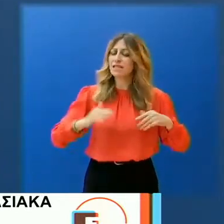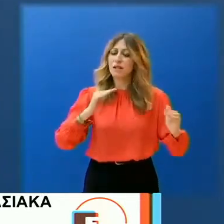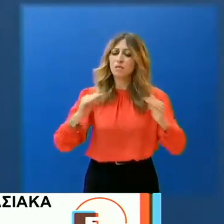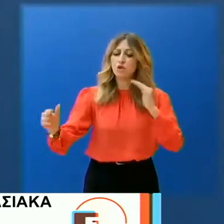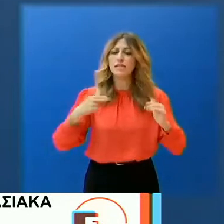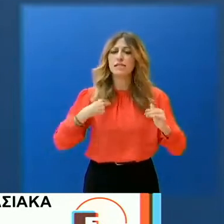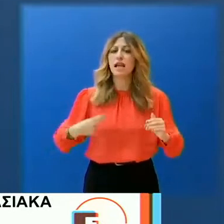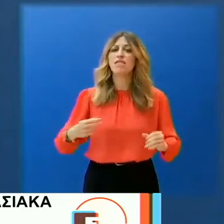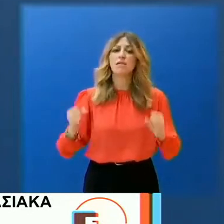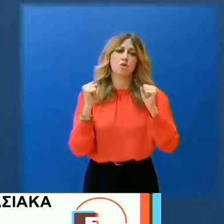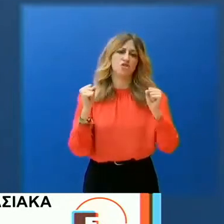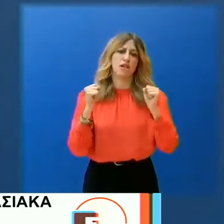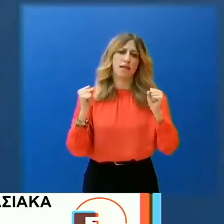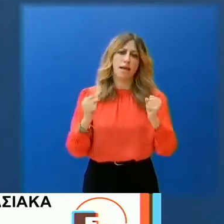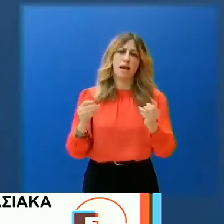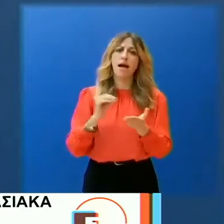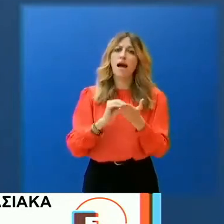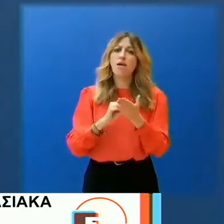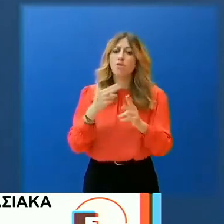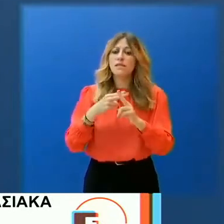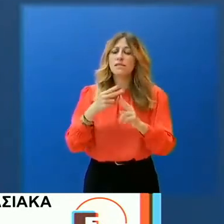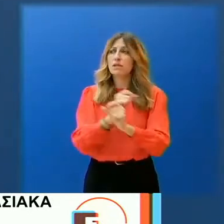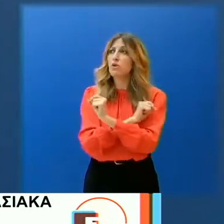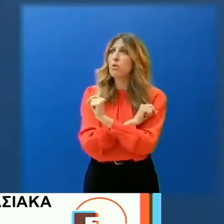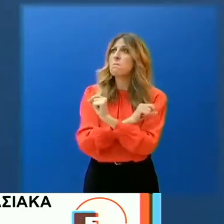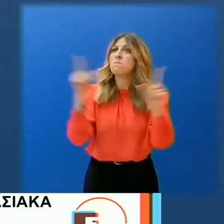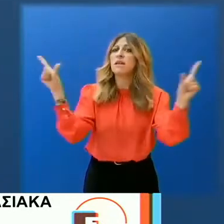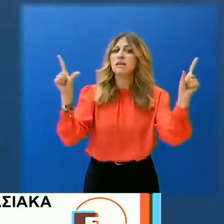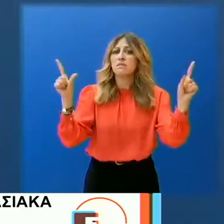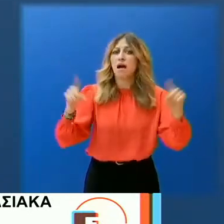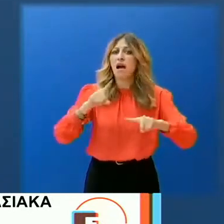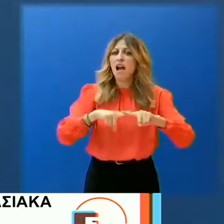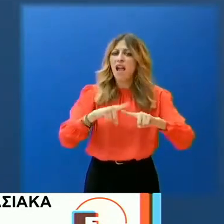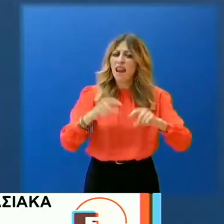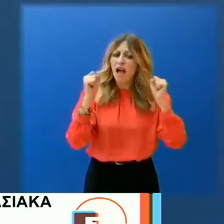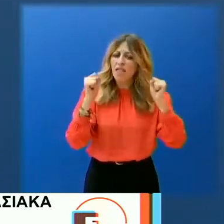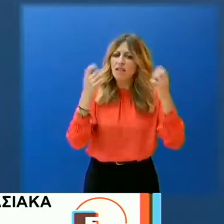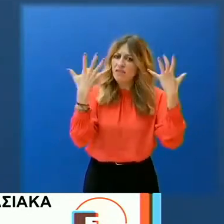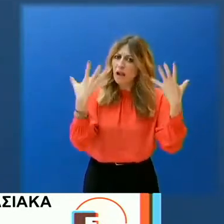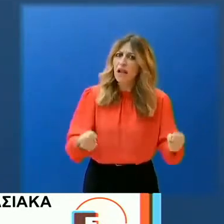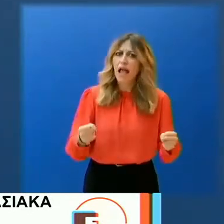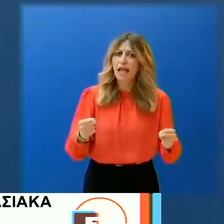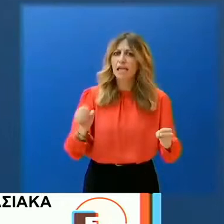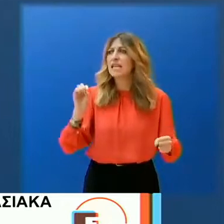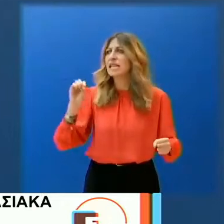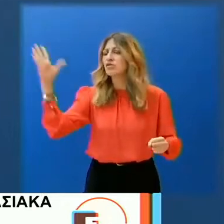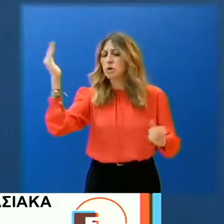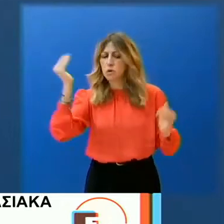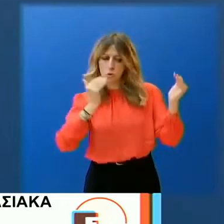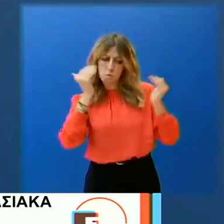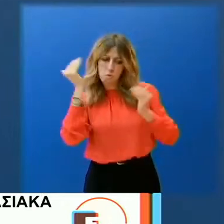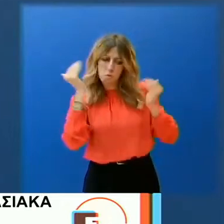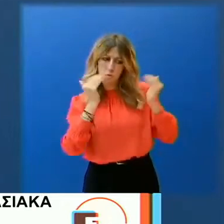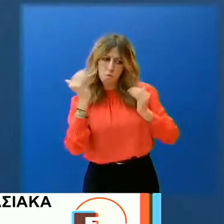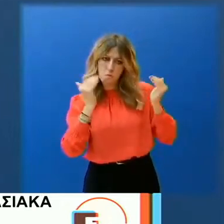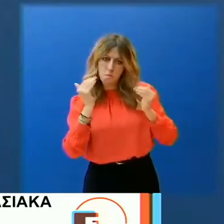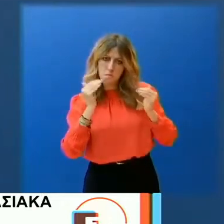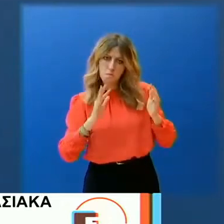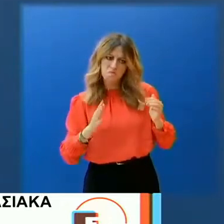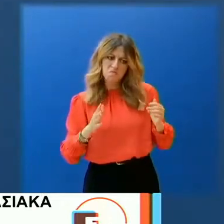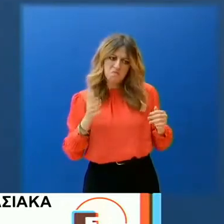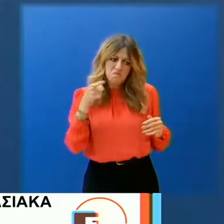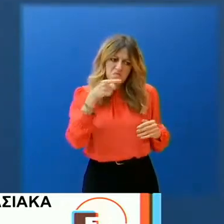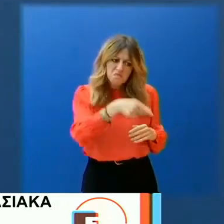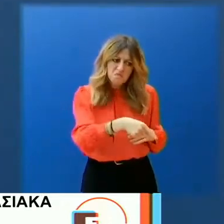μας ως ασφαλούς προορισμού, είναι η συνεχής επιτάχυνση της επιχείρησης εμβολιασμού. Έχουν ήδη πραγματοποιηθεί